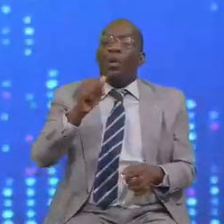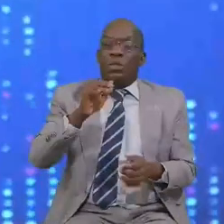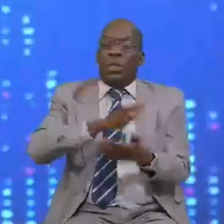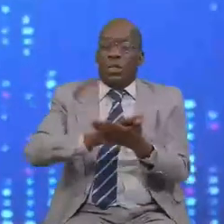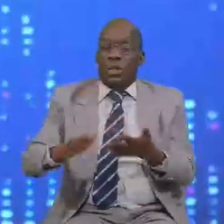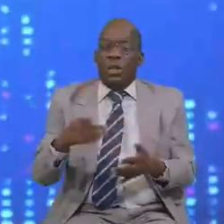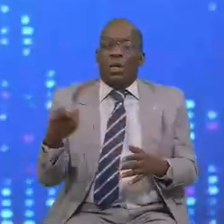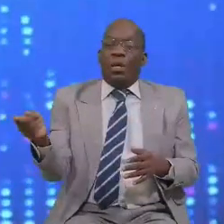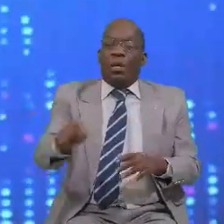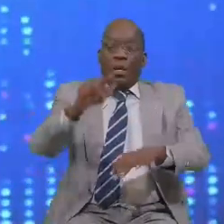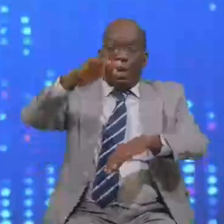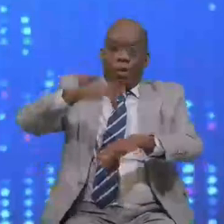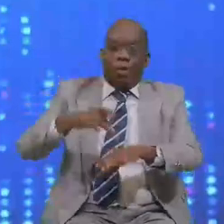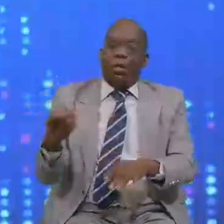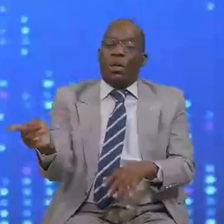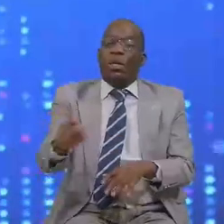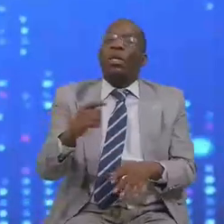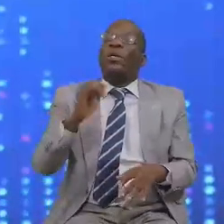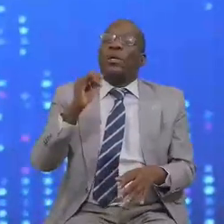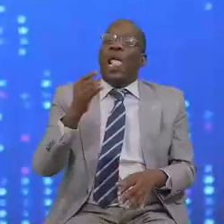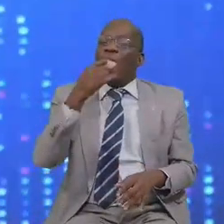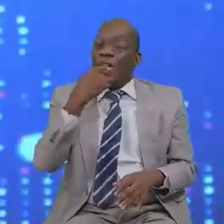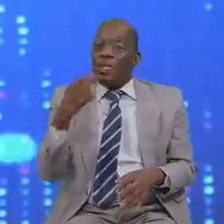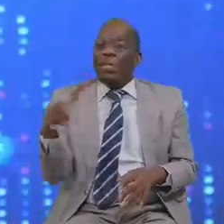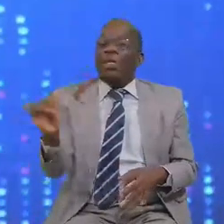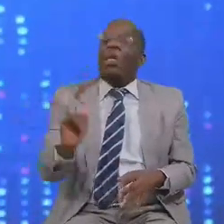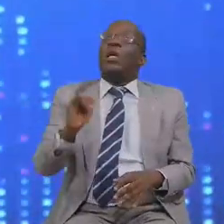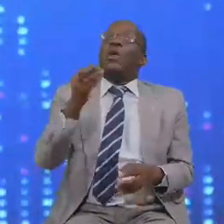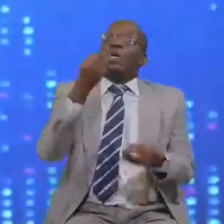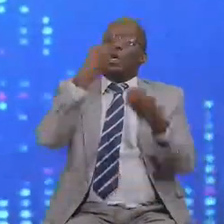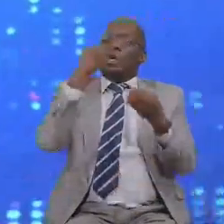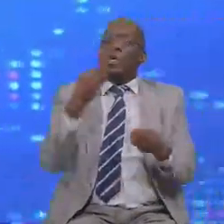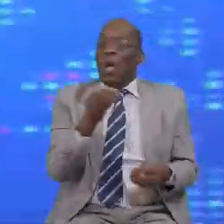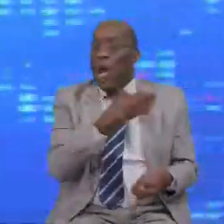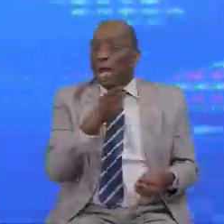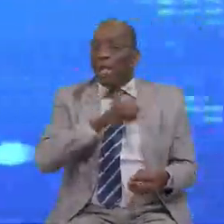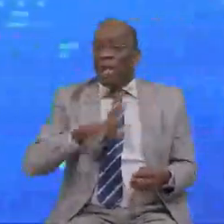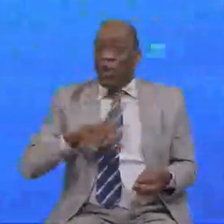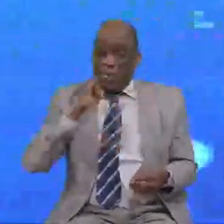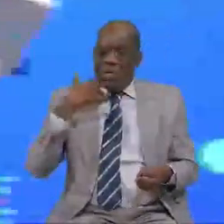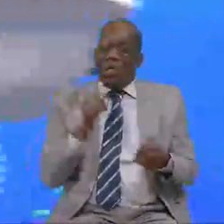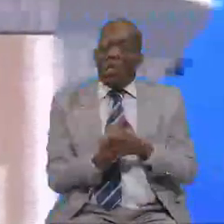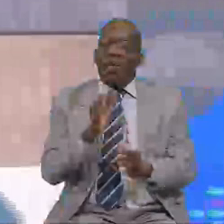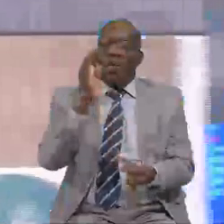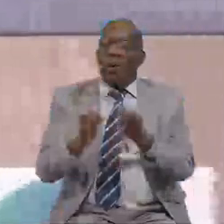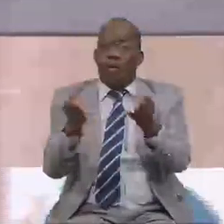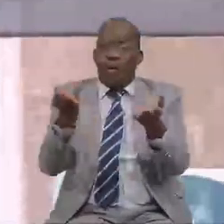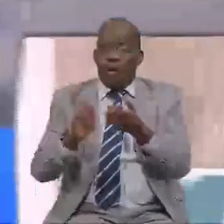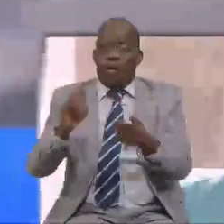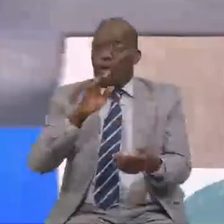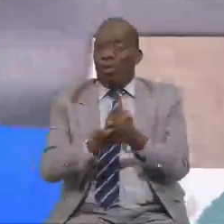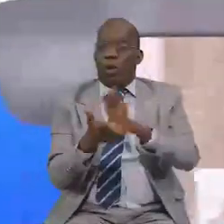goûtent et ils avalent. Et le Seigneur dit, si tu veux être converti, si tu